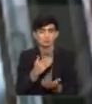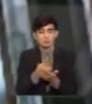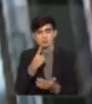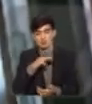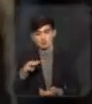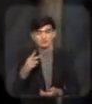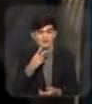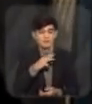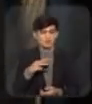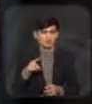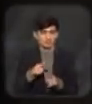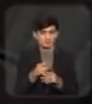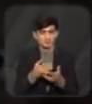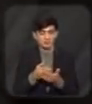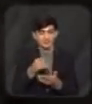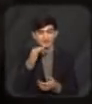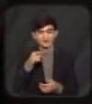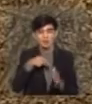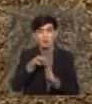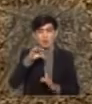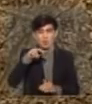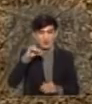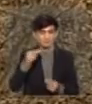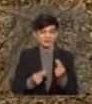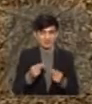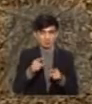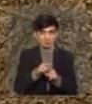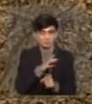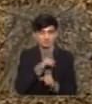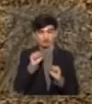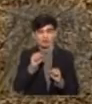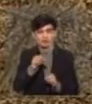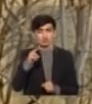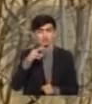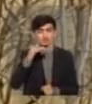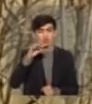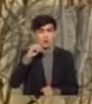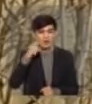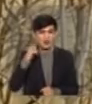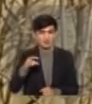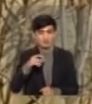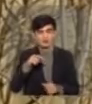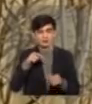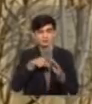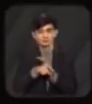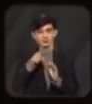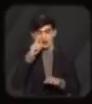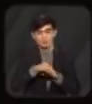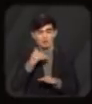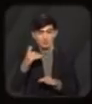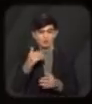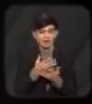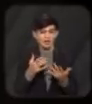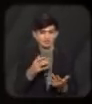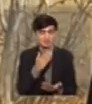миллион, не миллион. Ал осы істе Олимп кеңсесінің қорғаушысы болып жүрген адвокат Джохар Өтебеков әкімшілік істің адам түсінбейтін тұстары